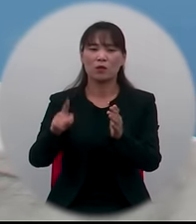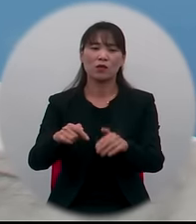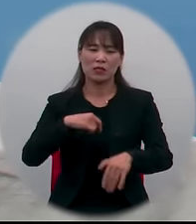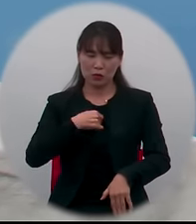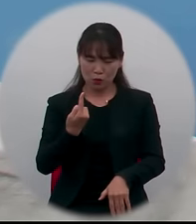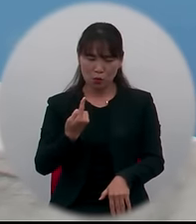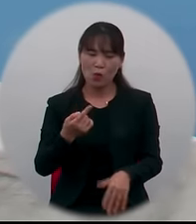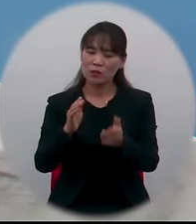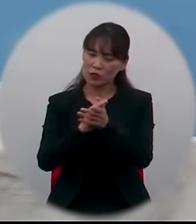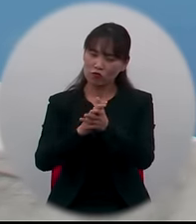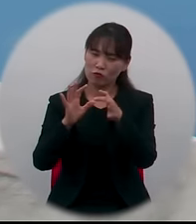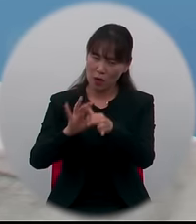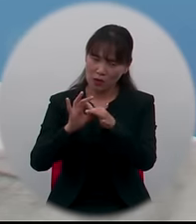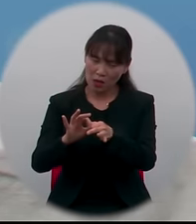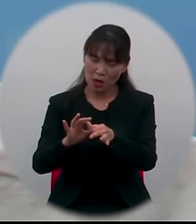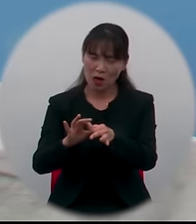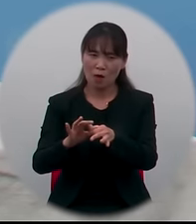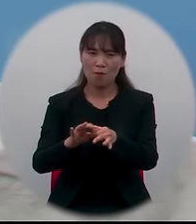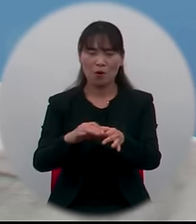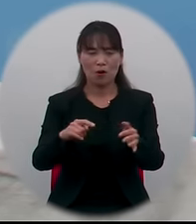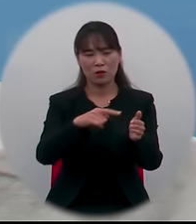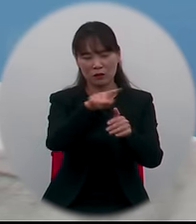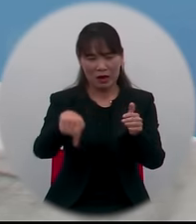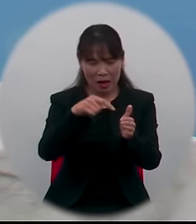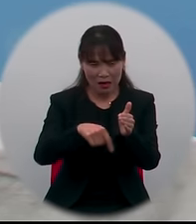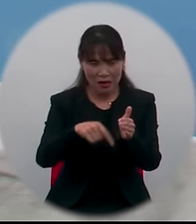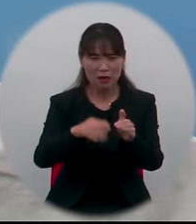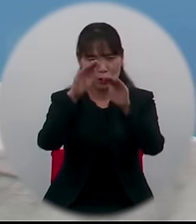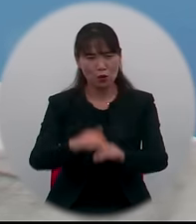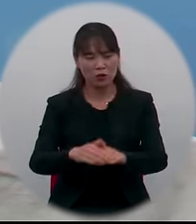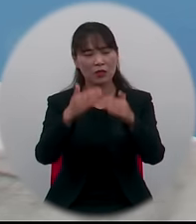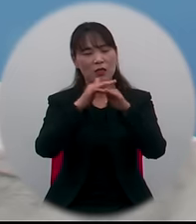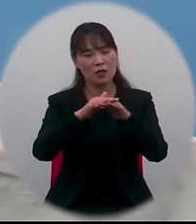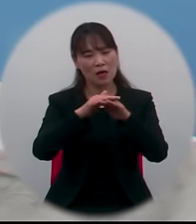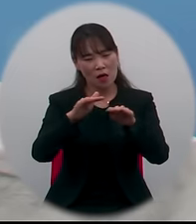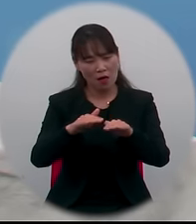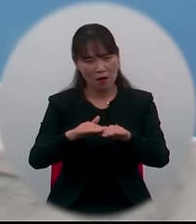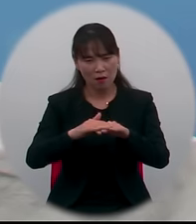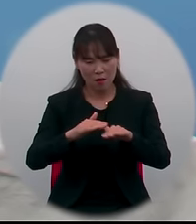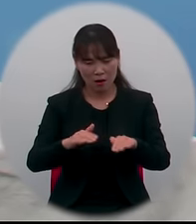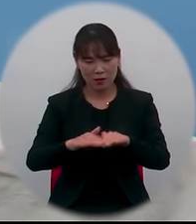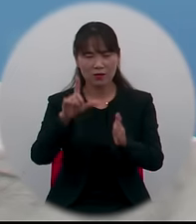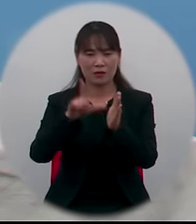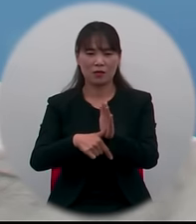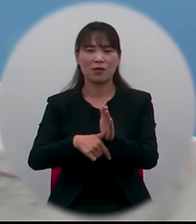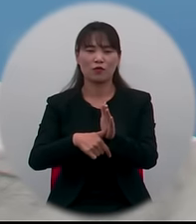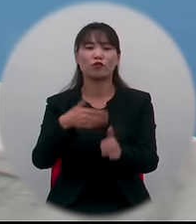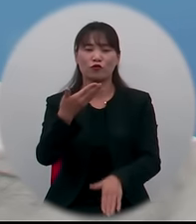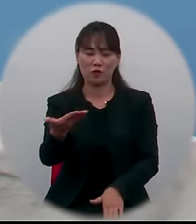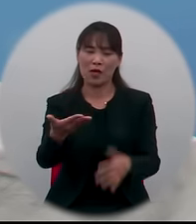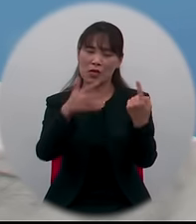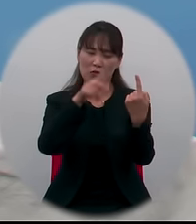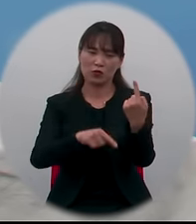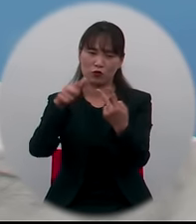추억이 있다라는 걸 아빠도 이해를 하니까 네가 스스로 친구 관계 재산 처분하고 그리고 나서이 게임을 서서히 이별할